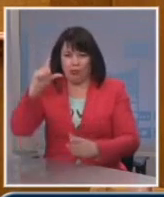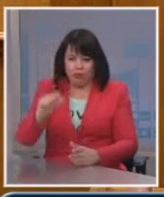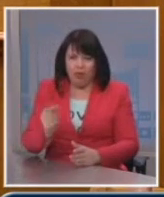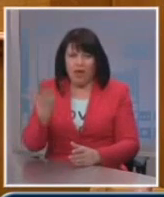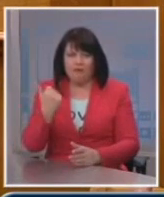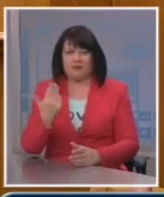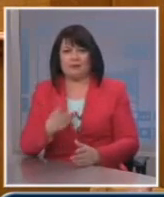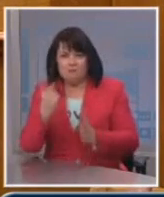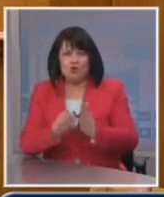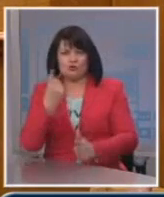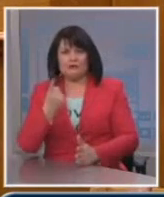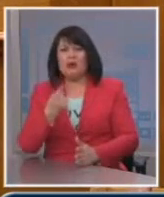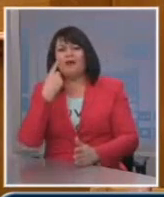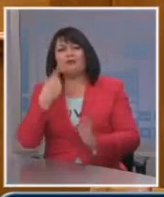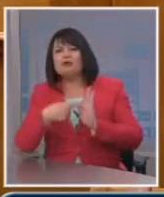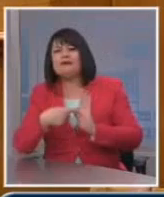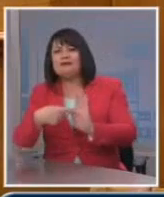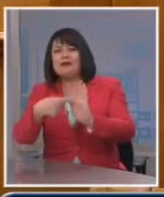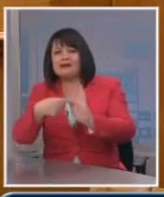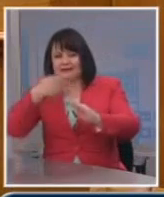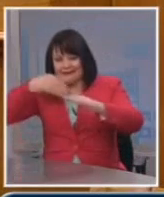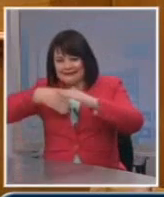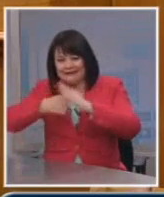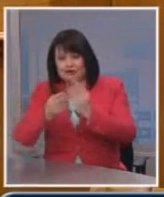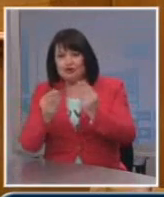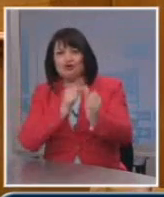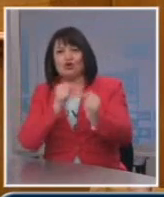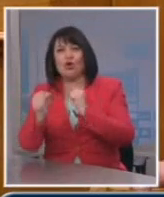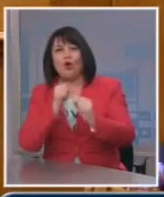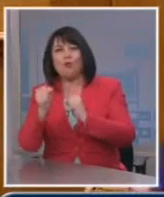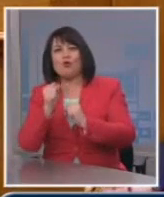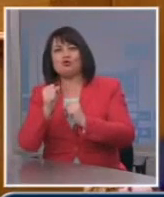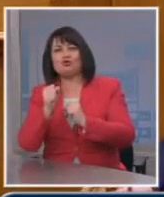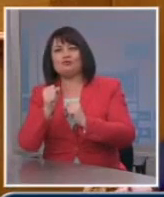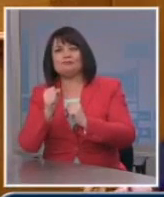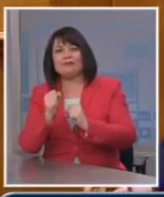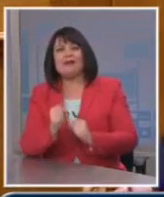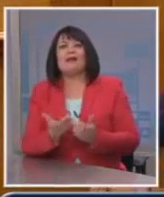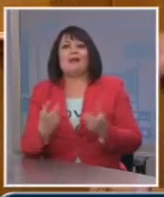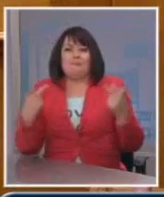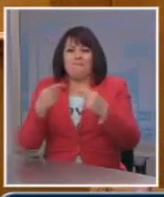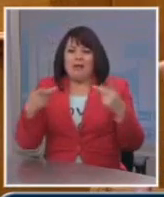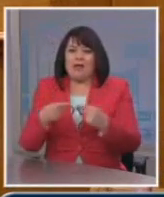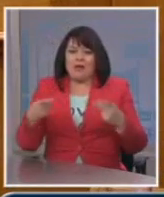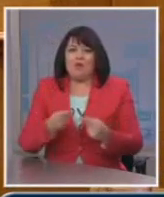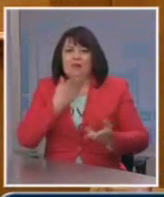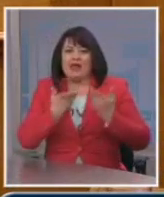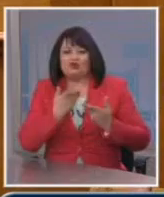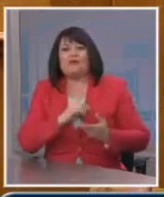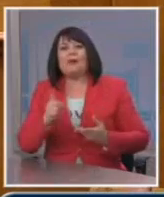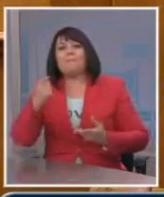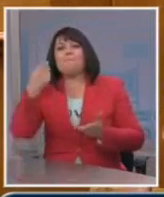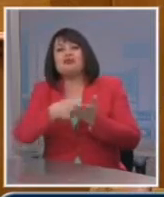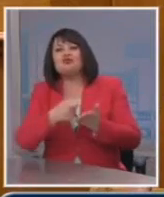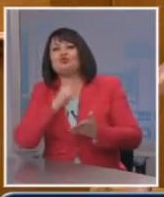δείχνει ότι ο δρόμος για την έξοδο από την κρίση είναι η τόνωση της ενεργοζήτησης και όχι οι περικοπές στις δαπάνες, δηλαδή στους μισθούς